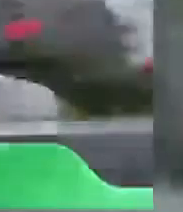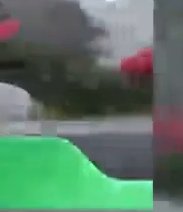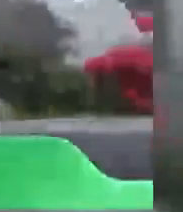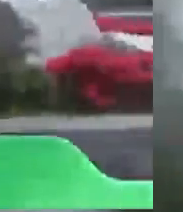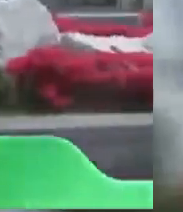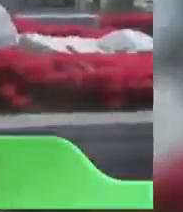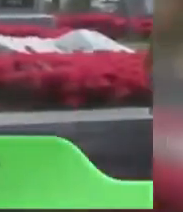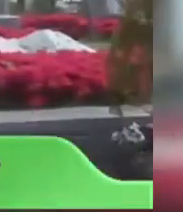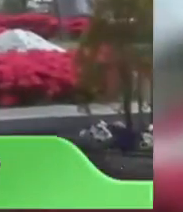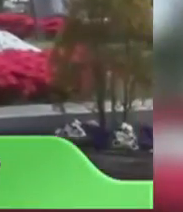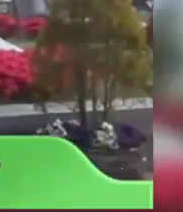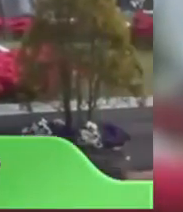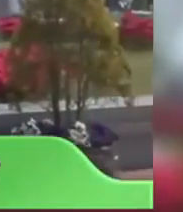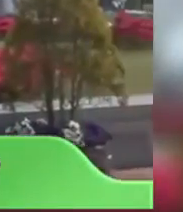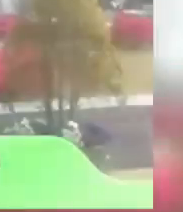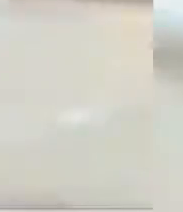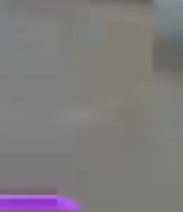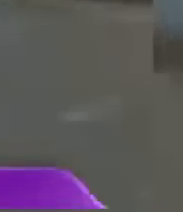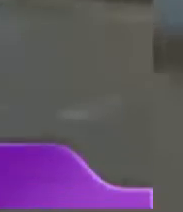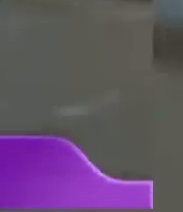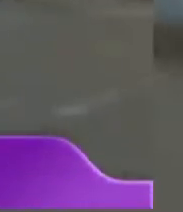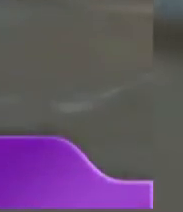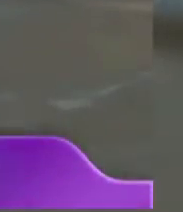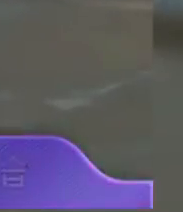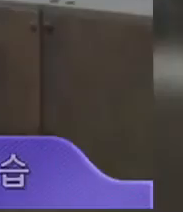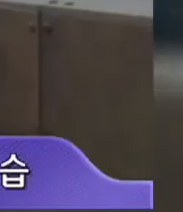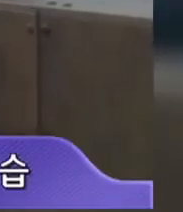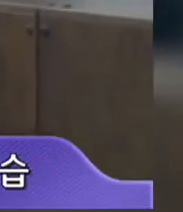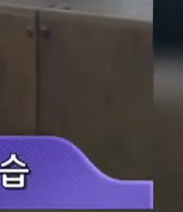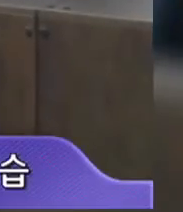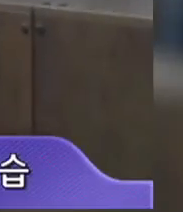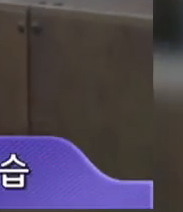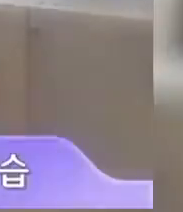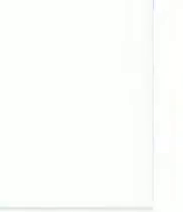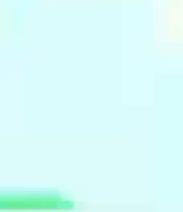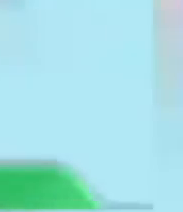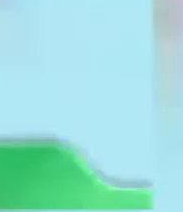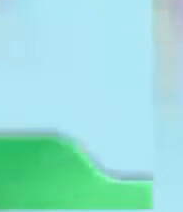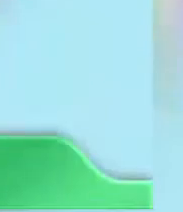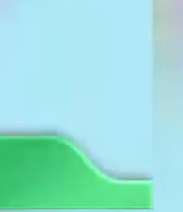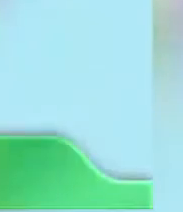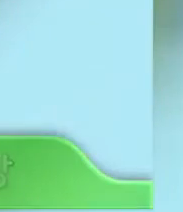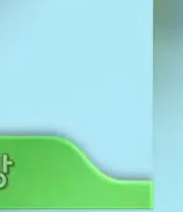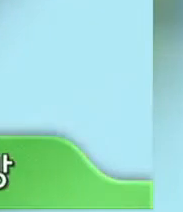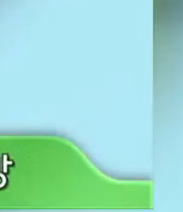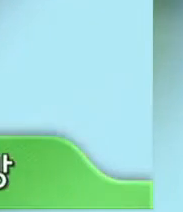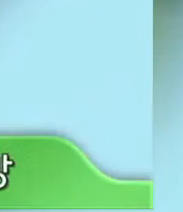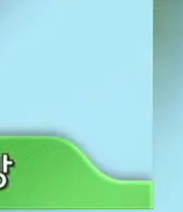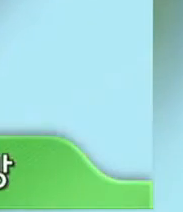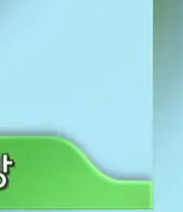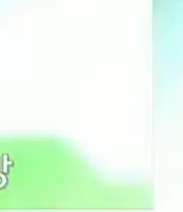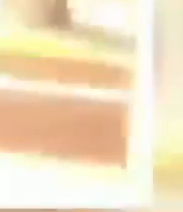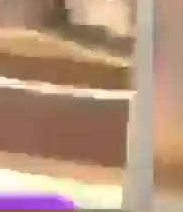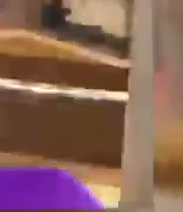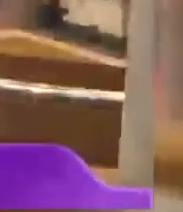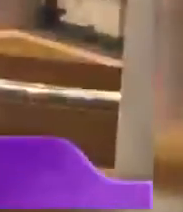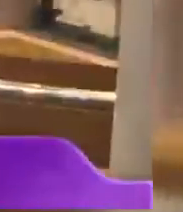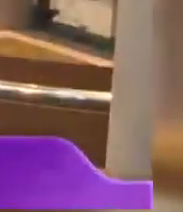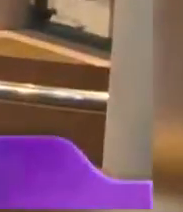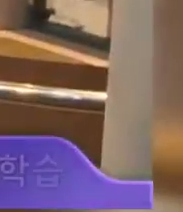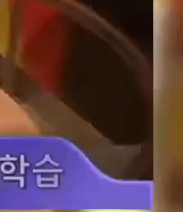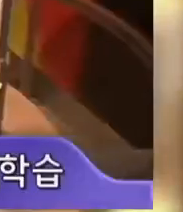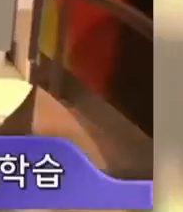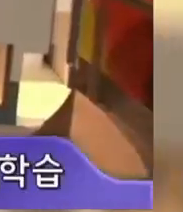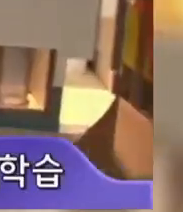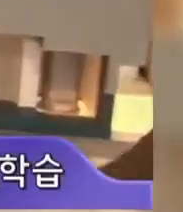특화된 네. 관광 상품들이 네. 그것들을 조금 이제 저희들이 이제 세월호 하고 나면 학생들 같은 경우에는 좀 이제 여행 간 것들이